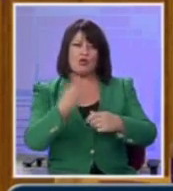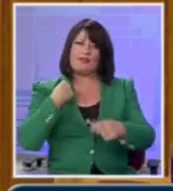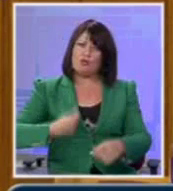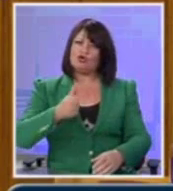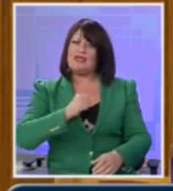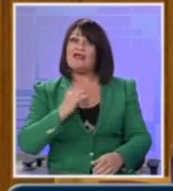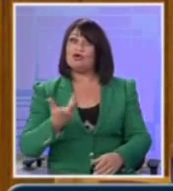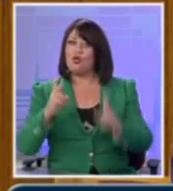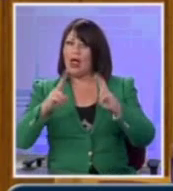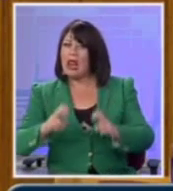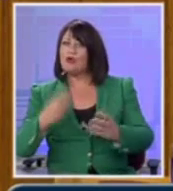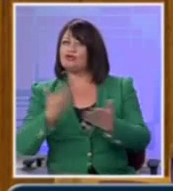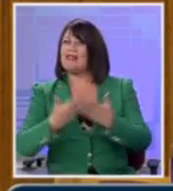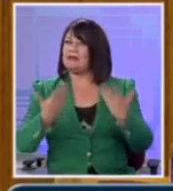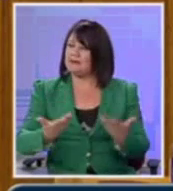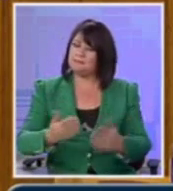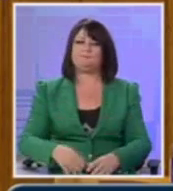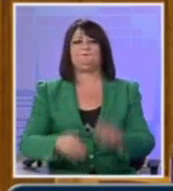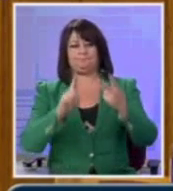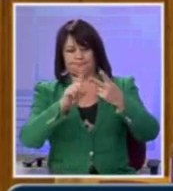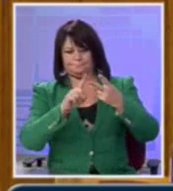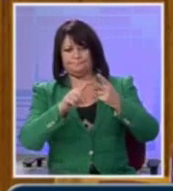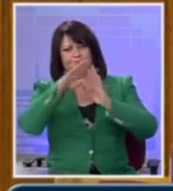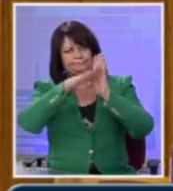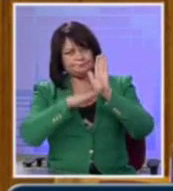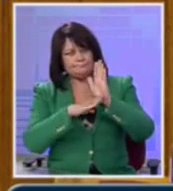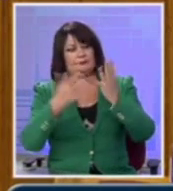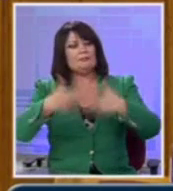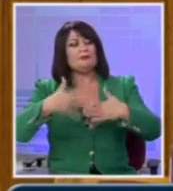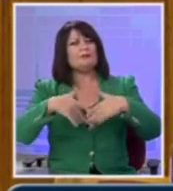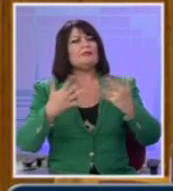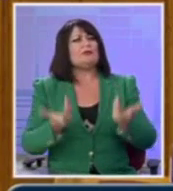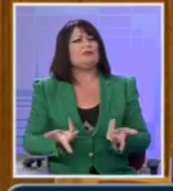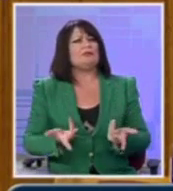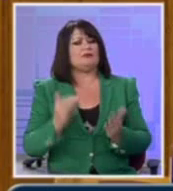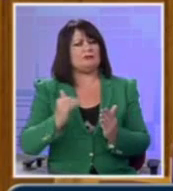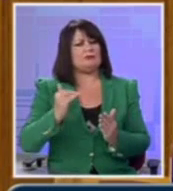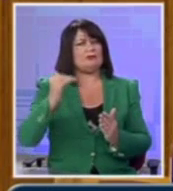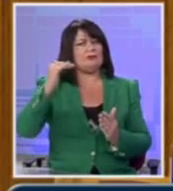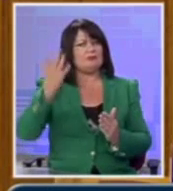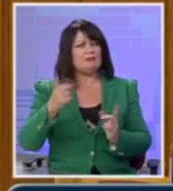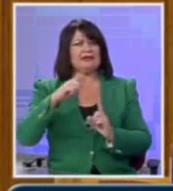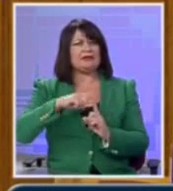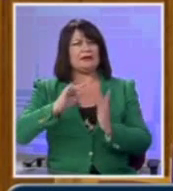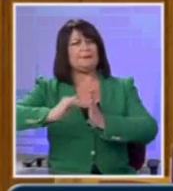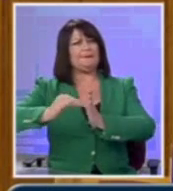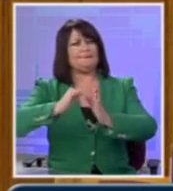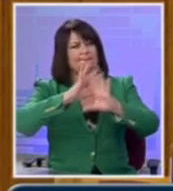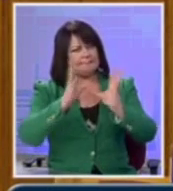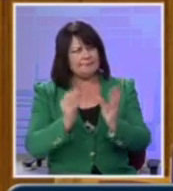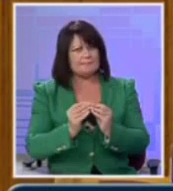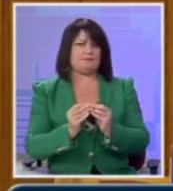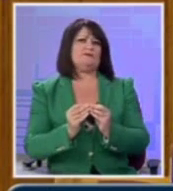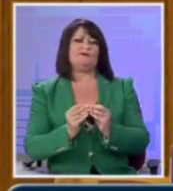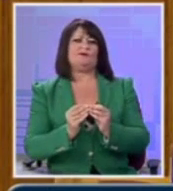είτε ιδιωτικό. Δεύτερον, στη δημιουργία προδιαγραφών λειτουργίας και διαβάθμισης δημόσιων τεχνικών υπηρεσιών και